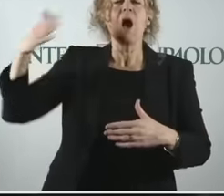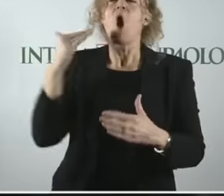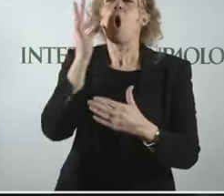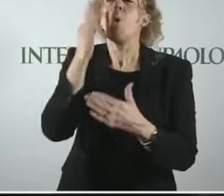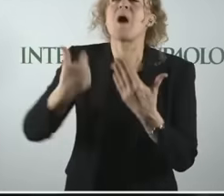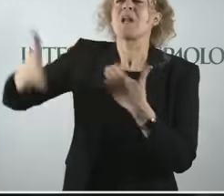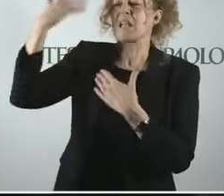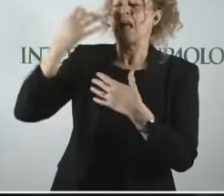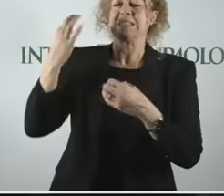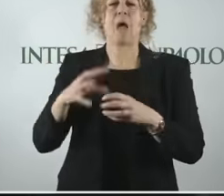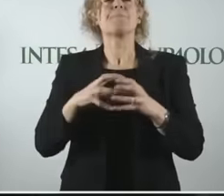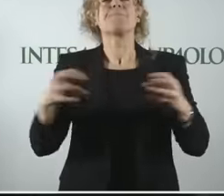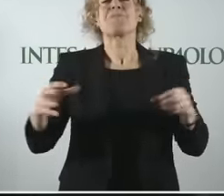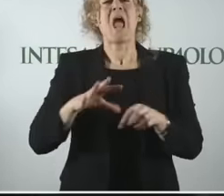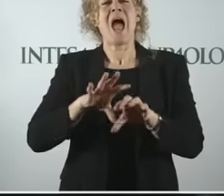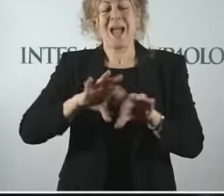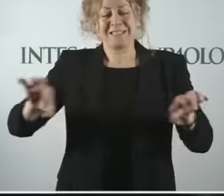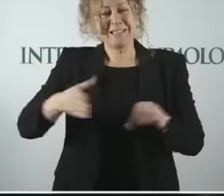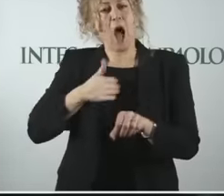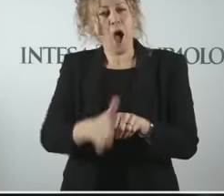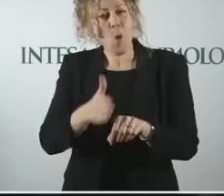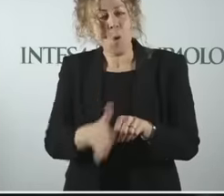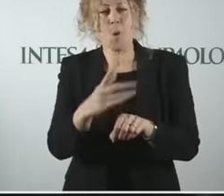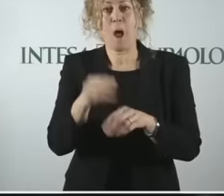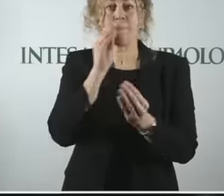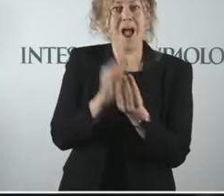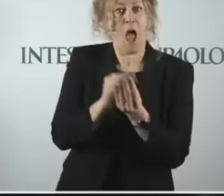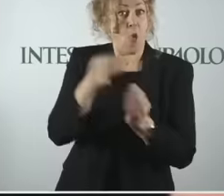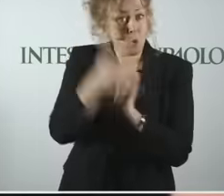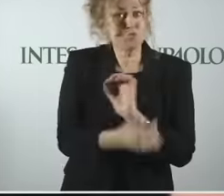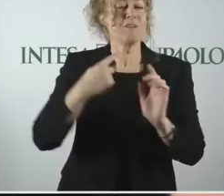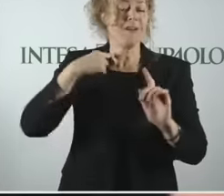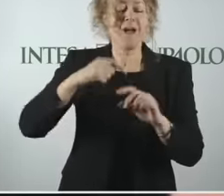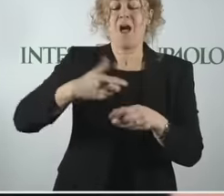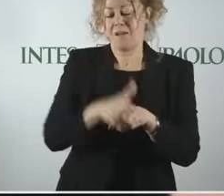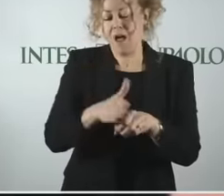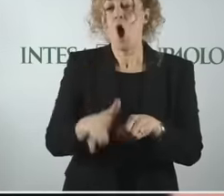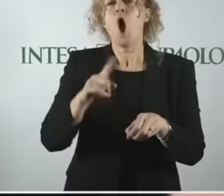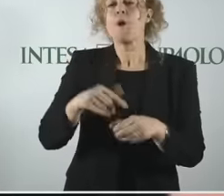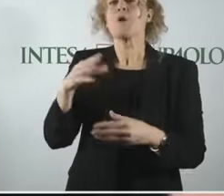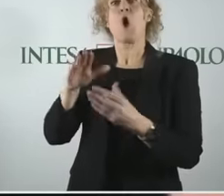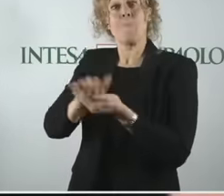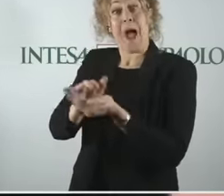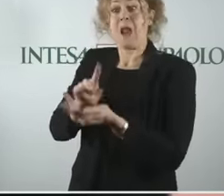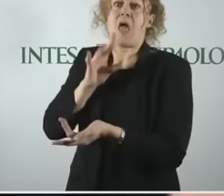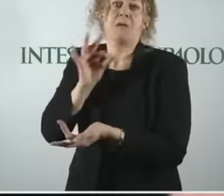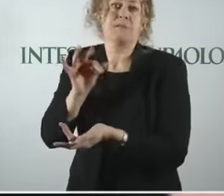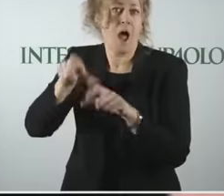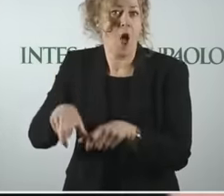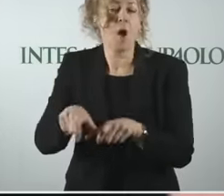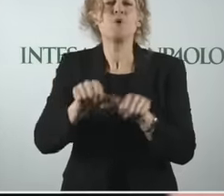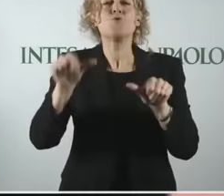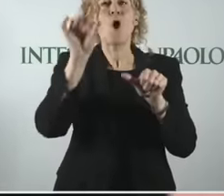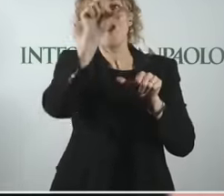i salumi naturalmente contadino ammazza il maiale il sale è fai il pane ci devi mettere il sale tranne appunto in Italia